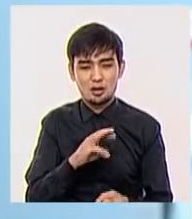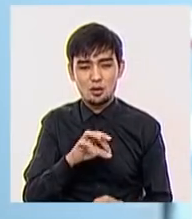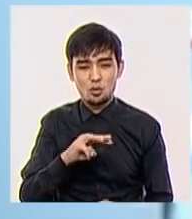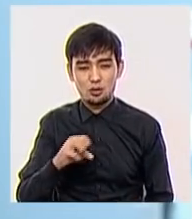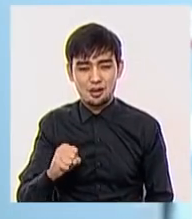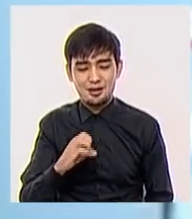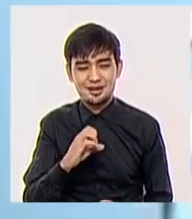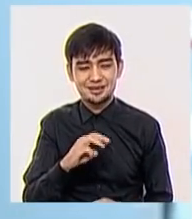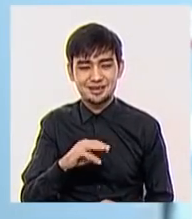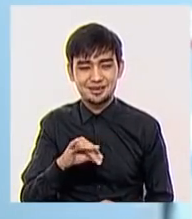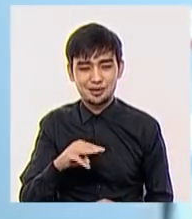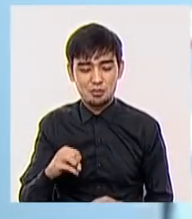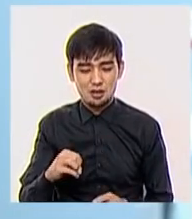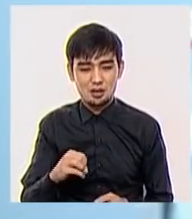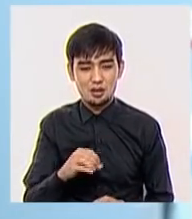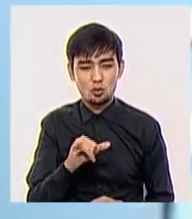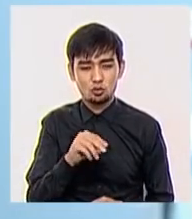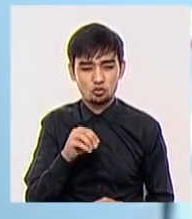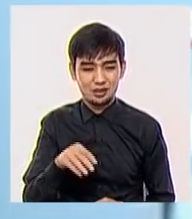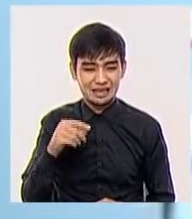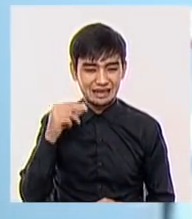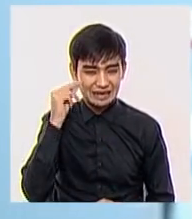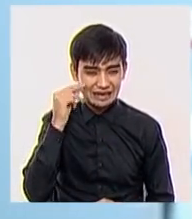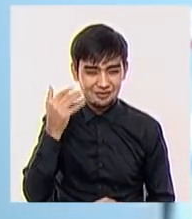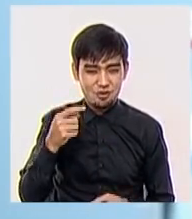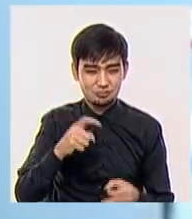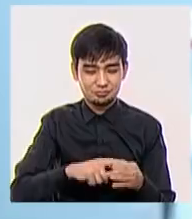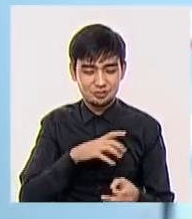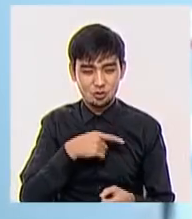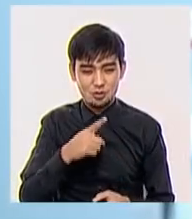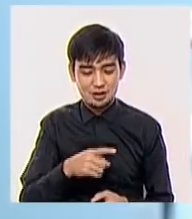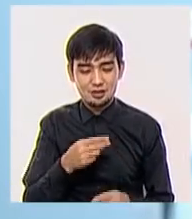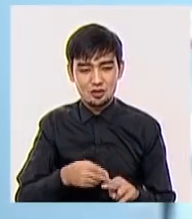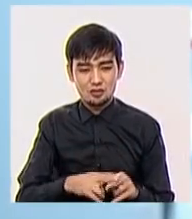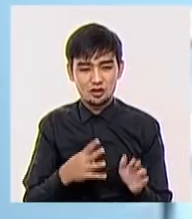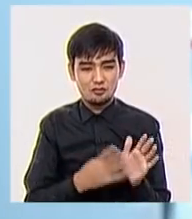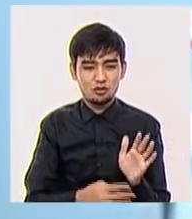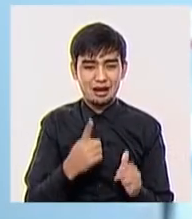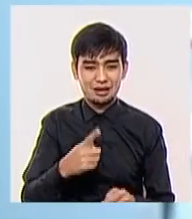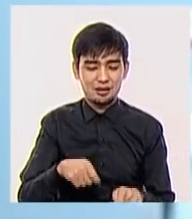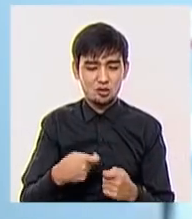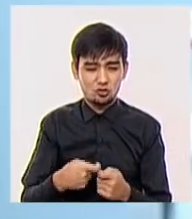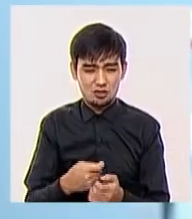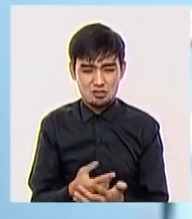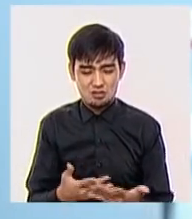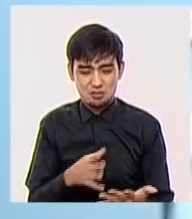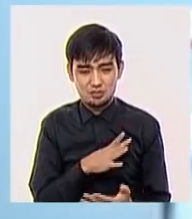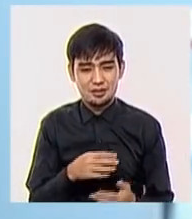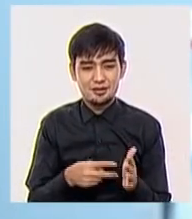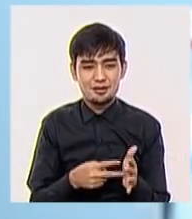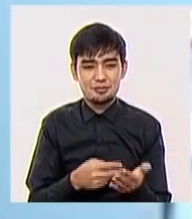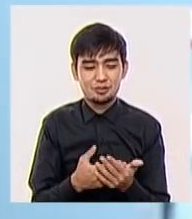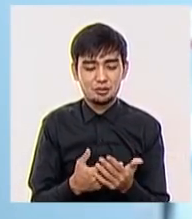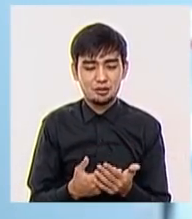с учетом кыргызской республики допустивший 90 одно нарушение правил дорожного движения на сумму